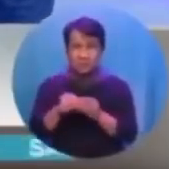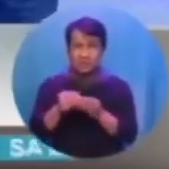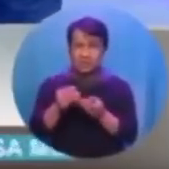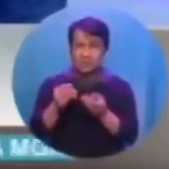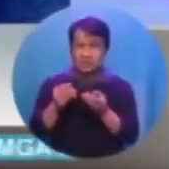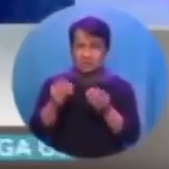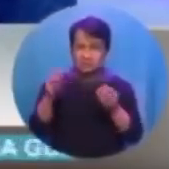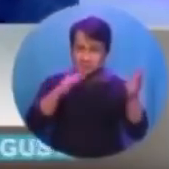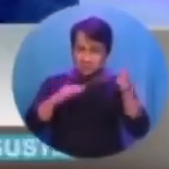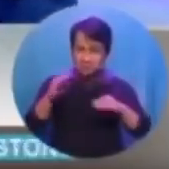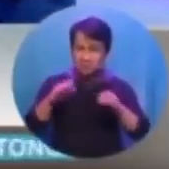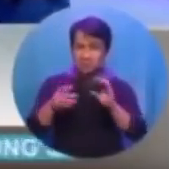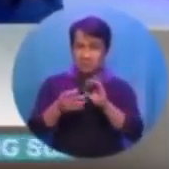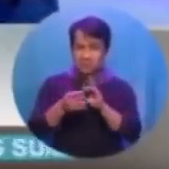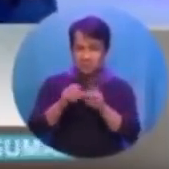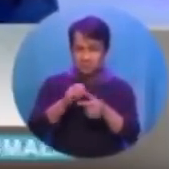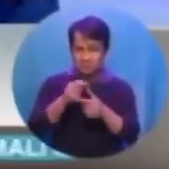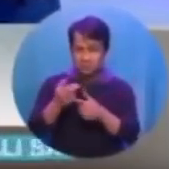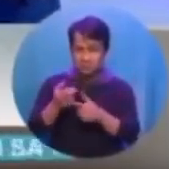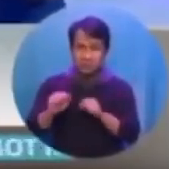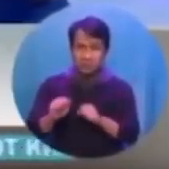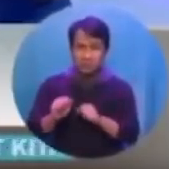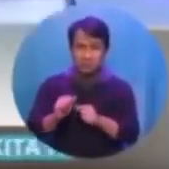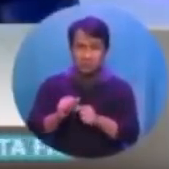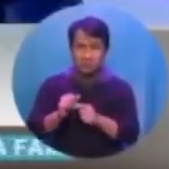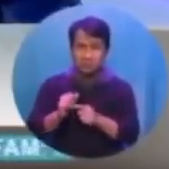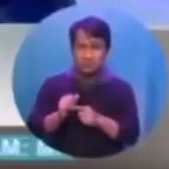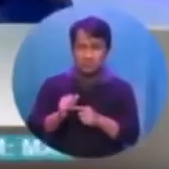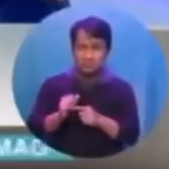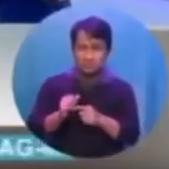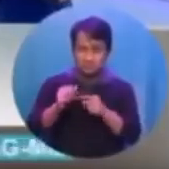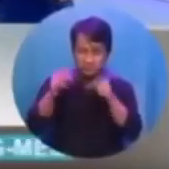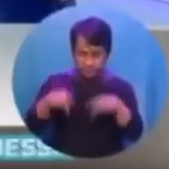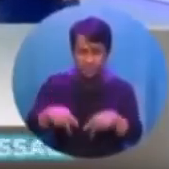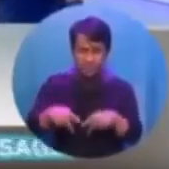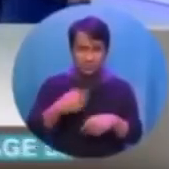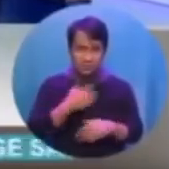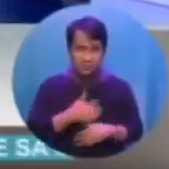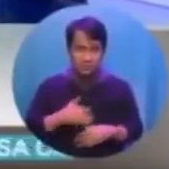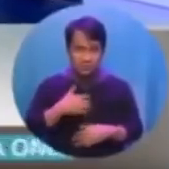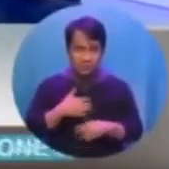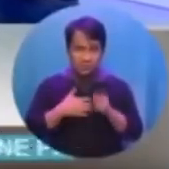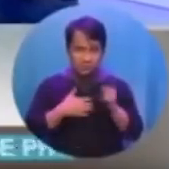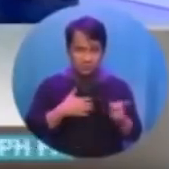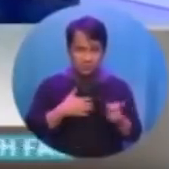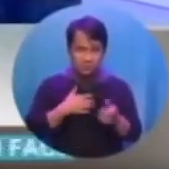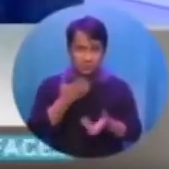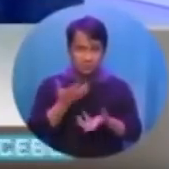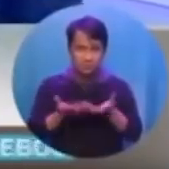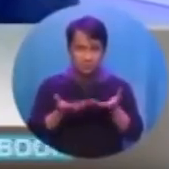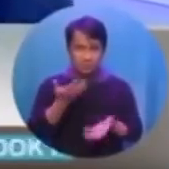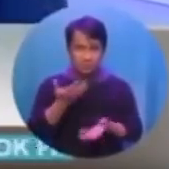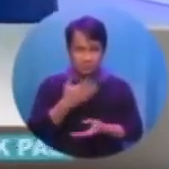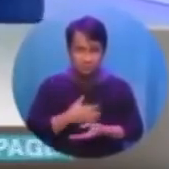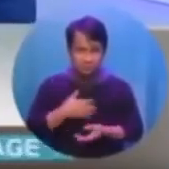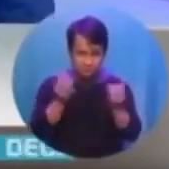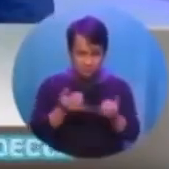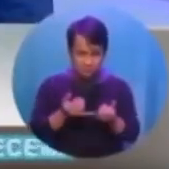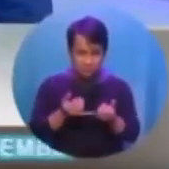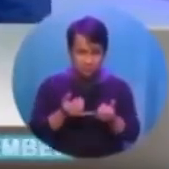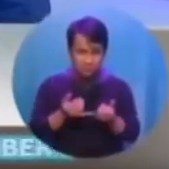mga gulo o meron pong mga taong pupunta dyan at inireklamo siya o siya po sinumbong sa barangay,